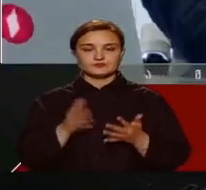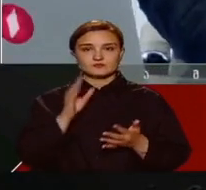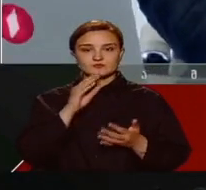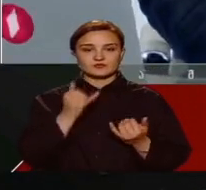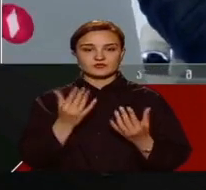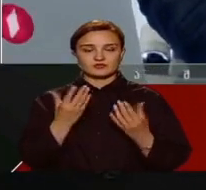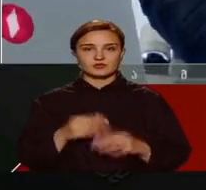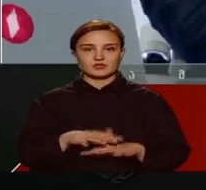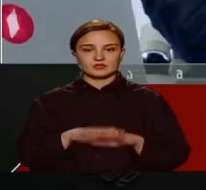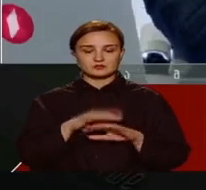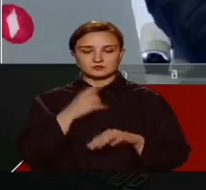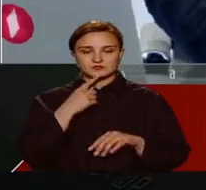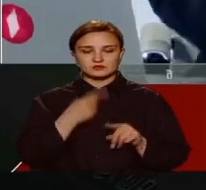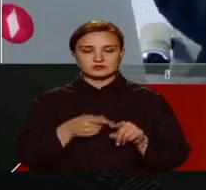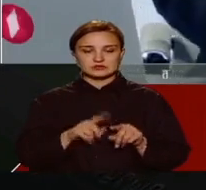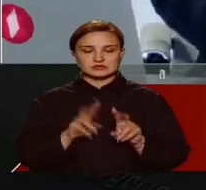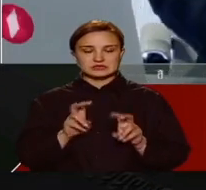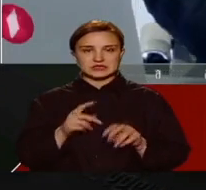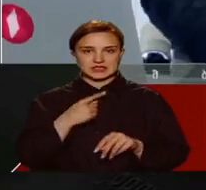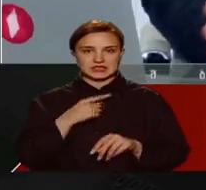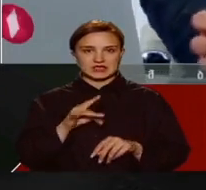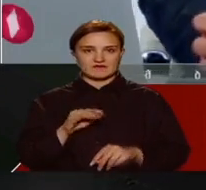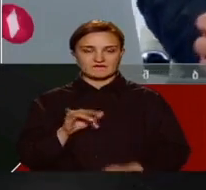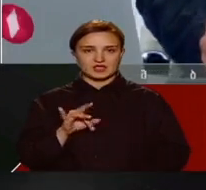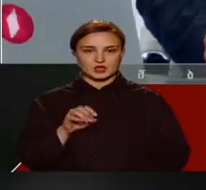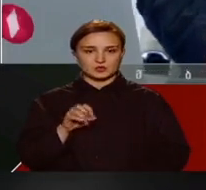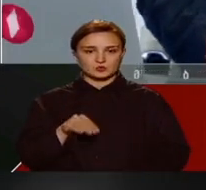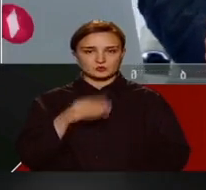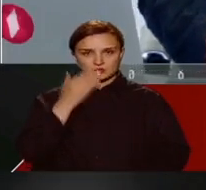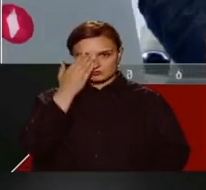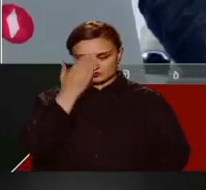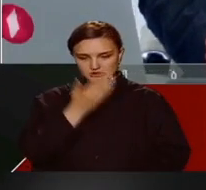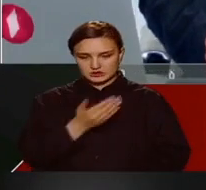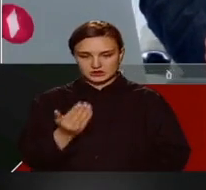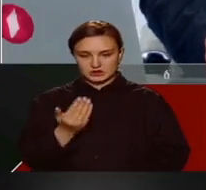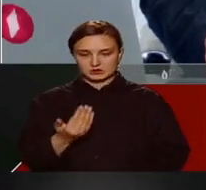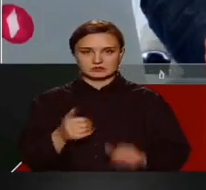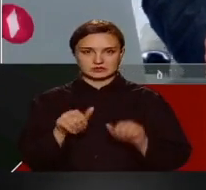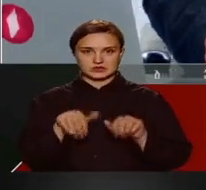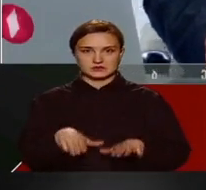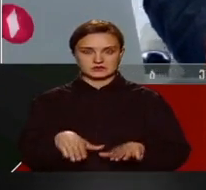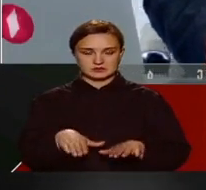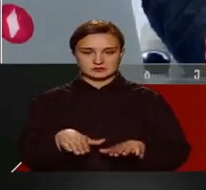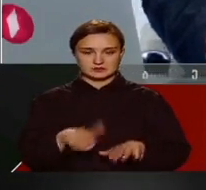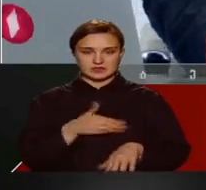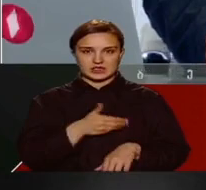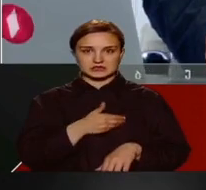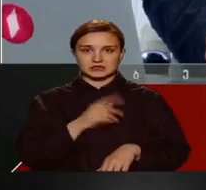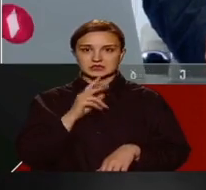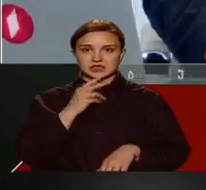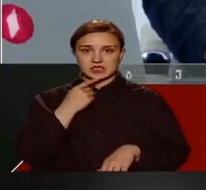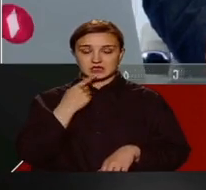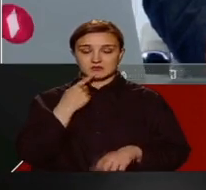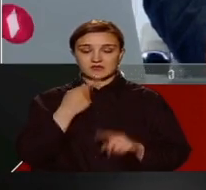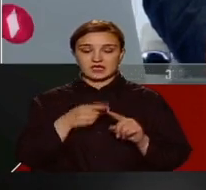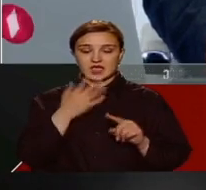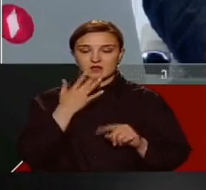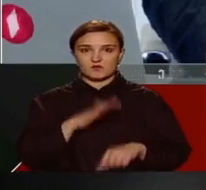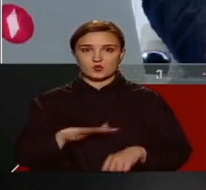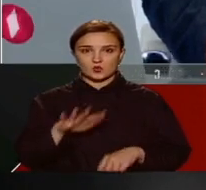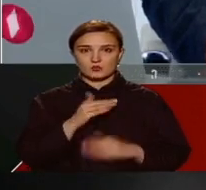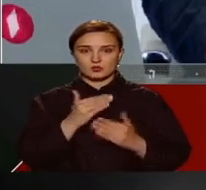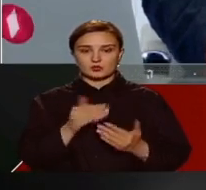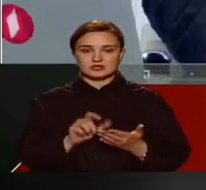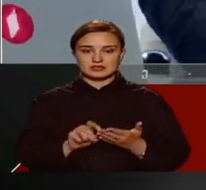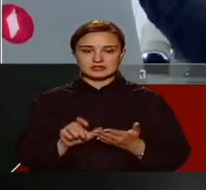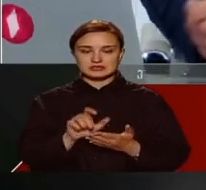აქციაზე ამბობენ, რომ ეს არის ერთგვარი რეფერენდუმი საქართველოს მოსახლეობის გადაწყვეტილების გასაცხადებლად, არის თუ არა ევროპული გზა